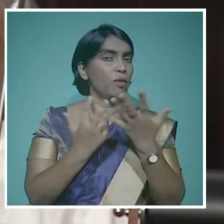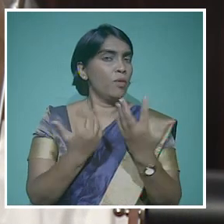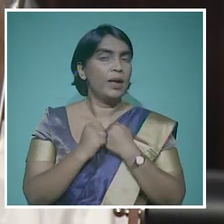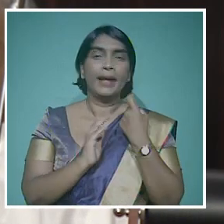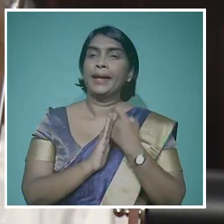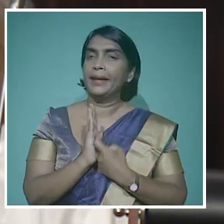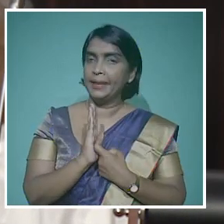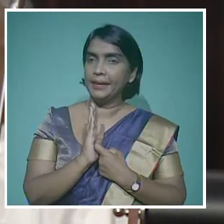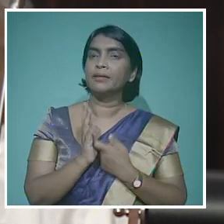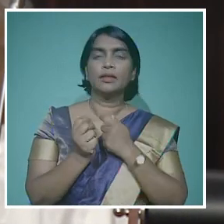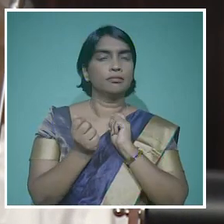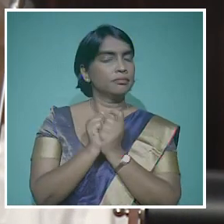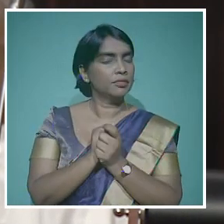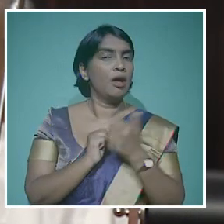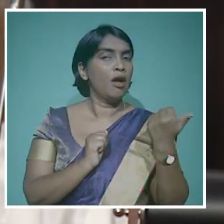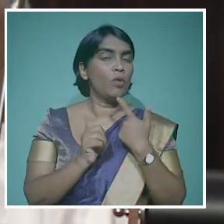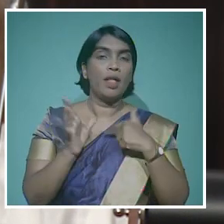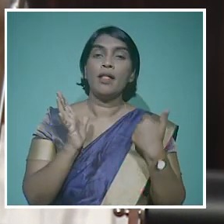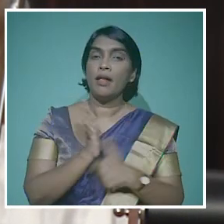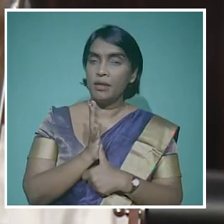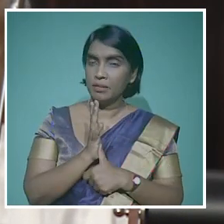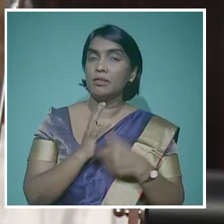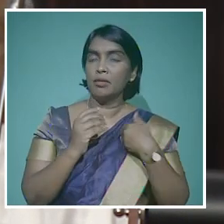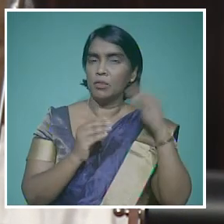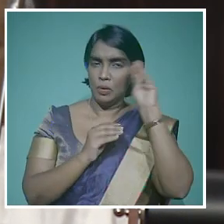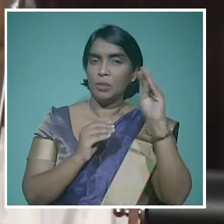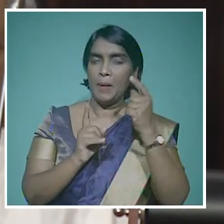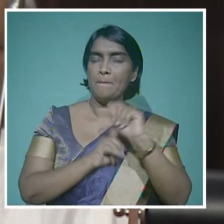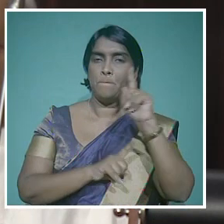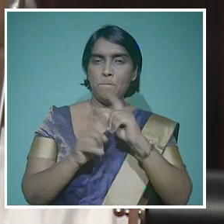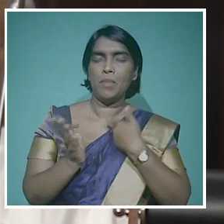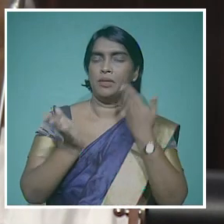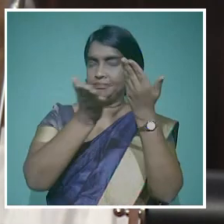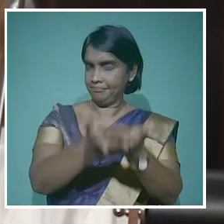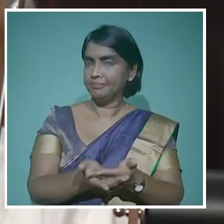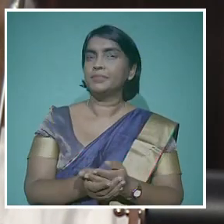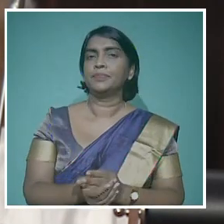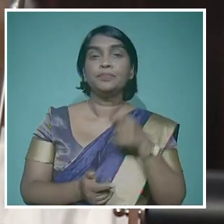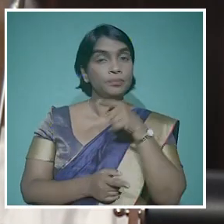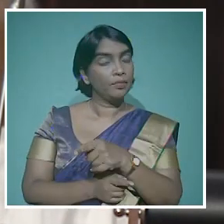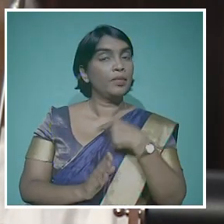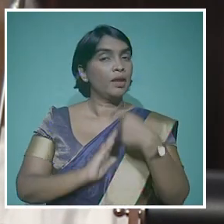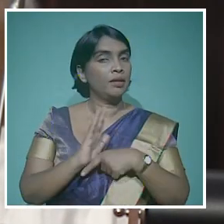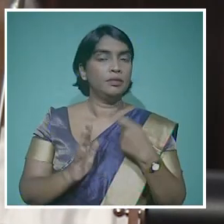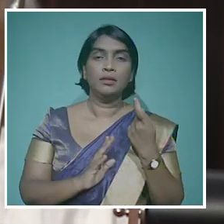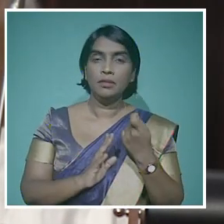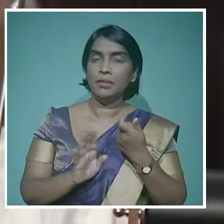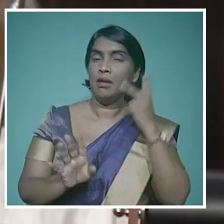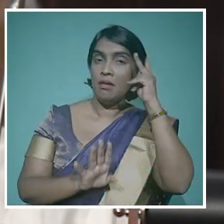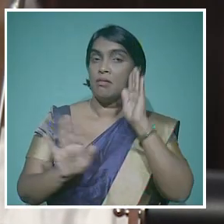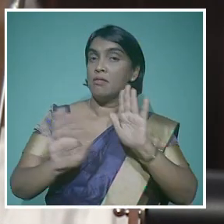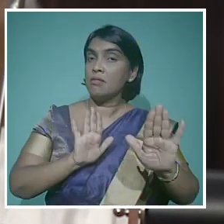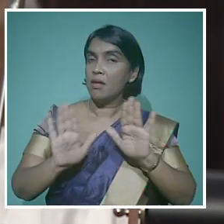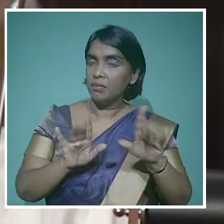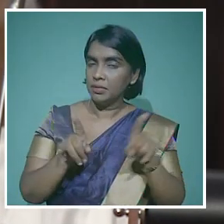නීති සංශෝධනය සහ නව පනත් අප නොබෝ දිනකින් පාර්ලිමේන්තුවේ ඉදිරිපත් කරනවා. මෙහිදී රටේ ආර්ථික කළමනාකාරීට